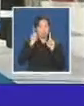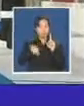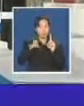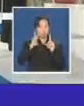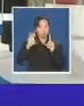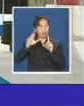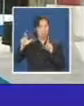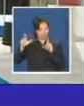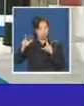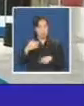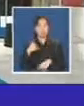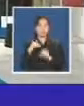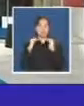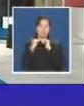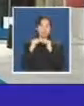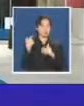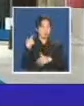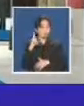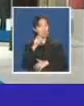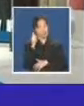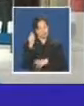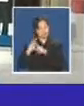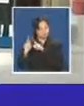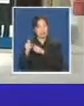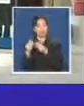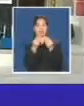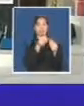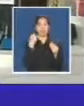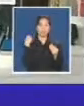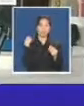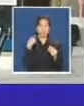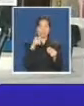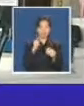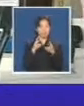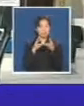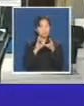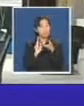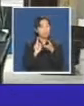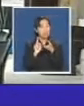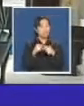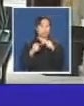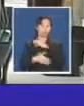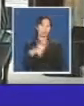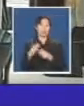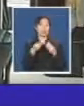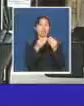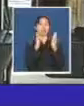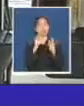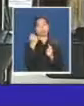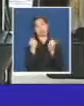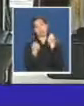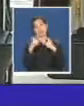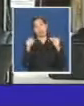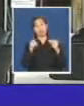สิทธิประโยชน์อื่นๆที่ตามมาด้วยหลักจริงๆแล้วในที่สุดนะครับตรงนี้จะเป็นการเปิดโอกาสให้แท็กซี่เนี่ยสามารถที่จะ